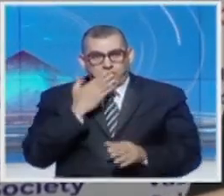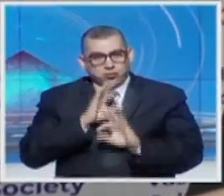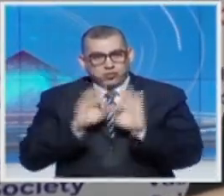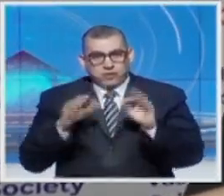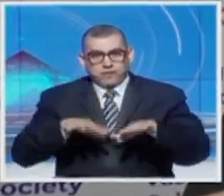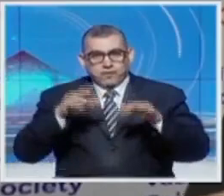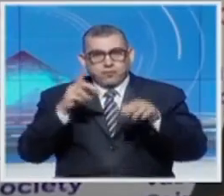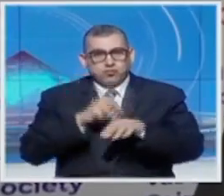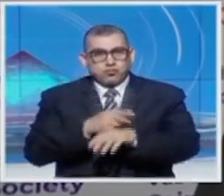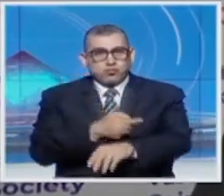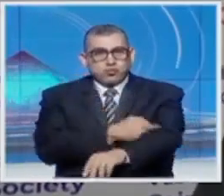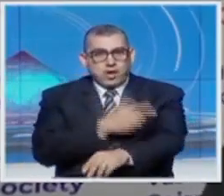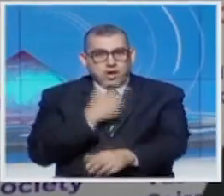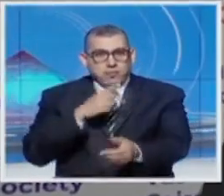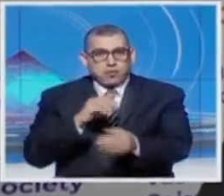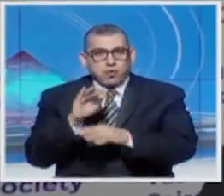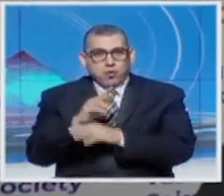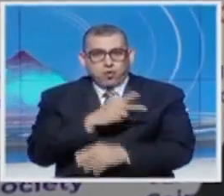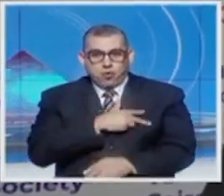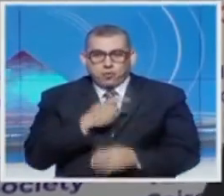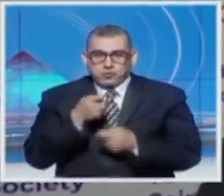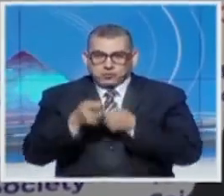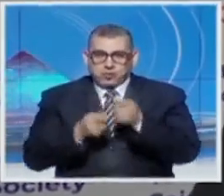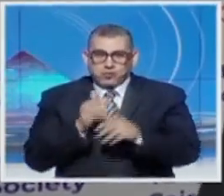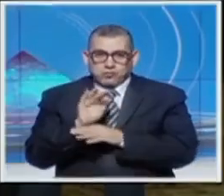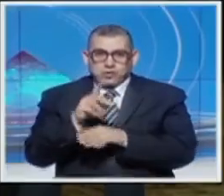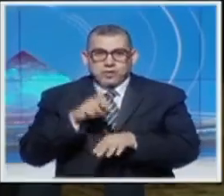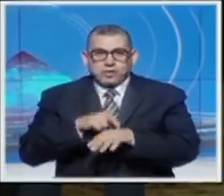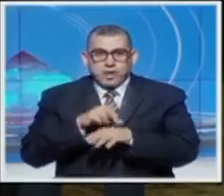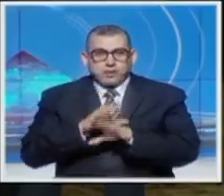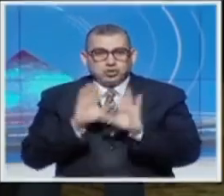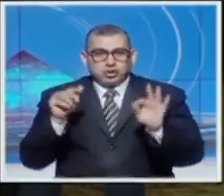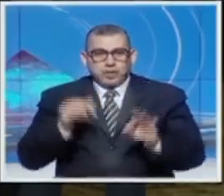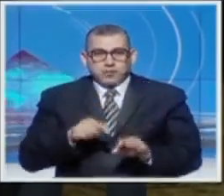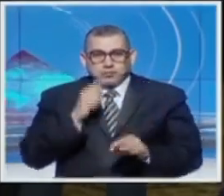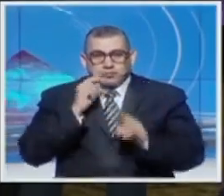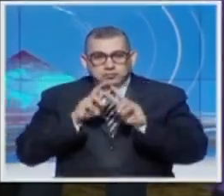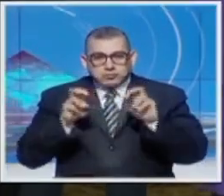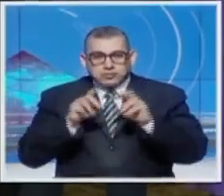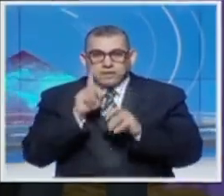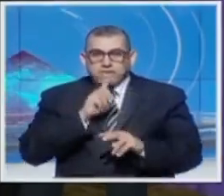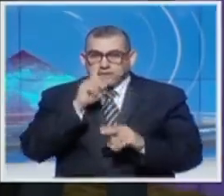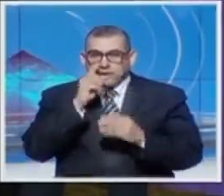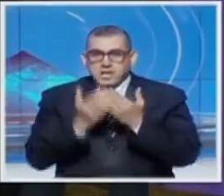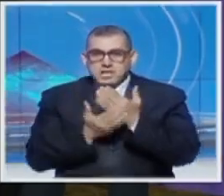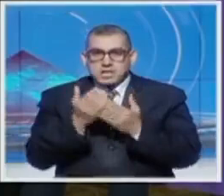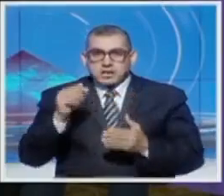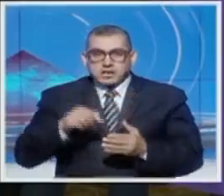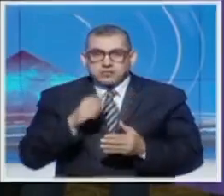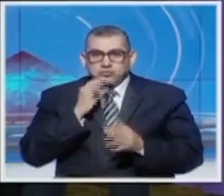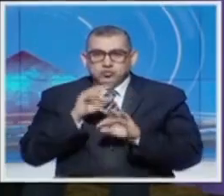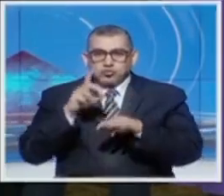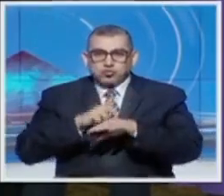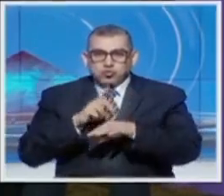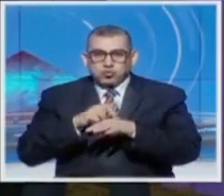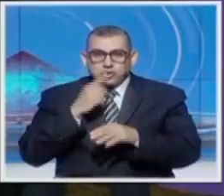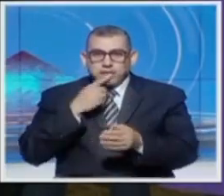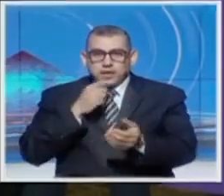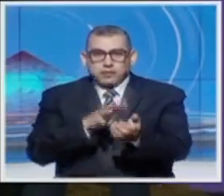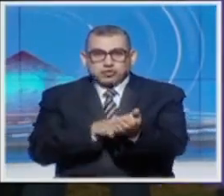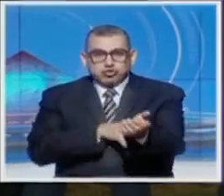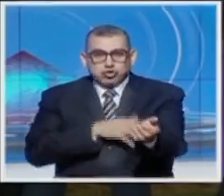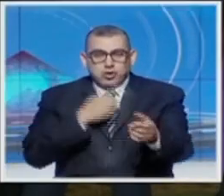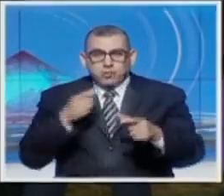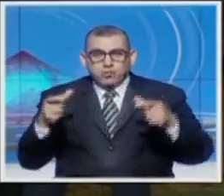متوفرة دلوقتي في العلاج على نفقة الدولة وعلاج التأمين الشامل. أبحاث وتقنيات مستحدثة حملها أطباء العوايات الدموية